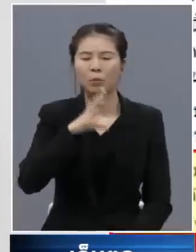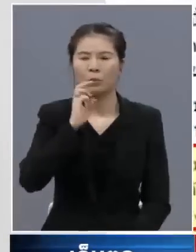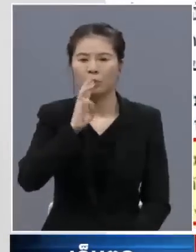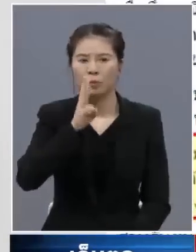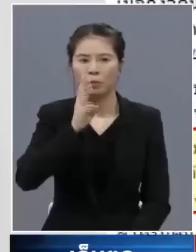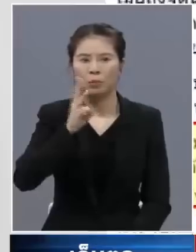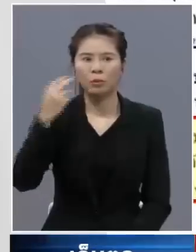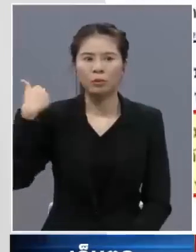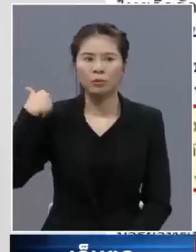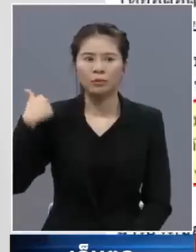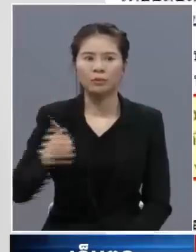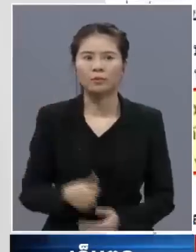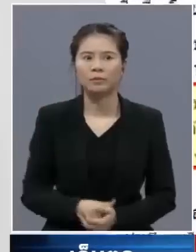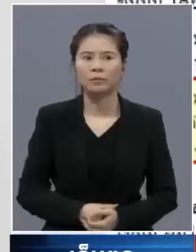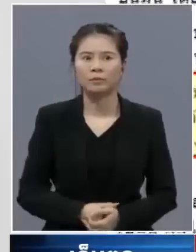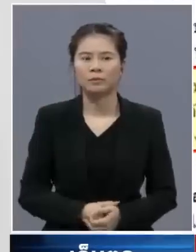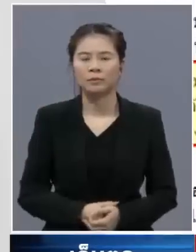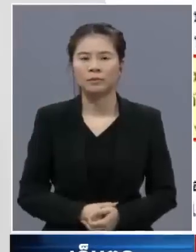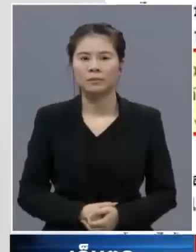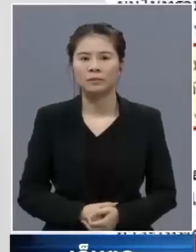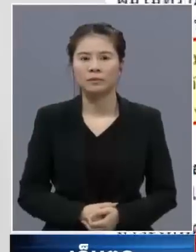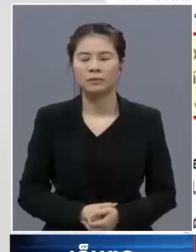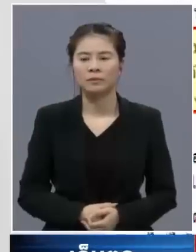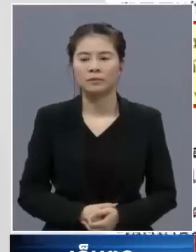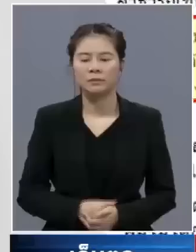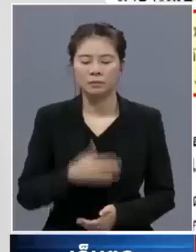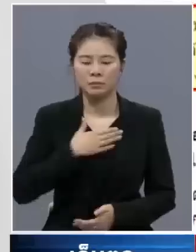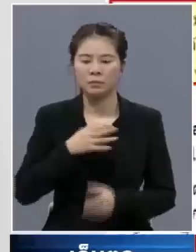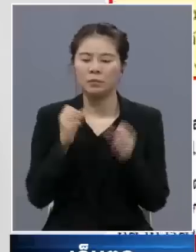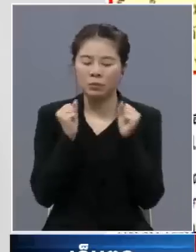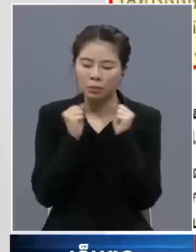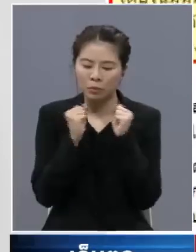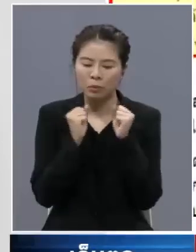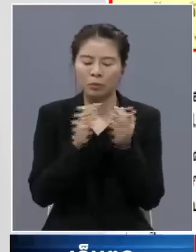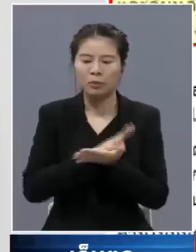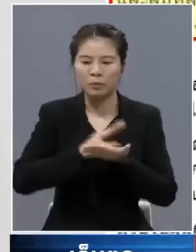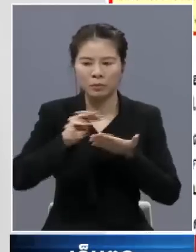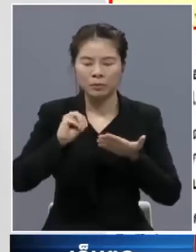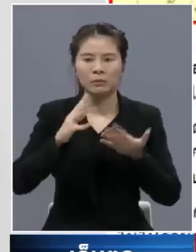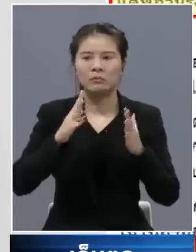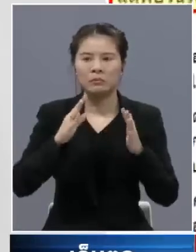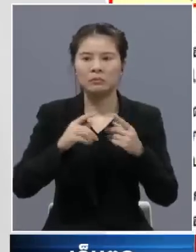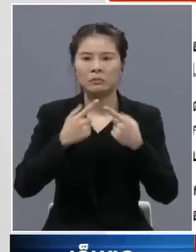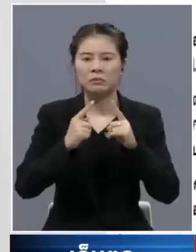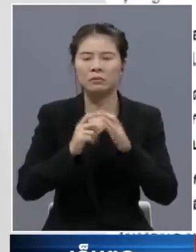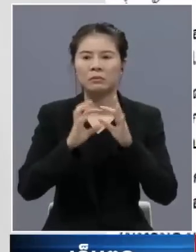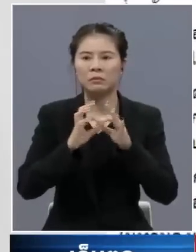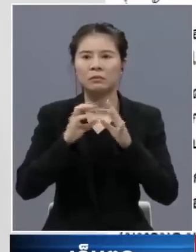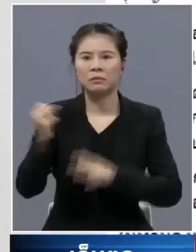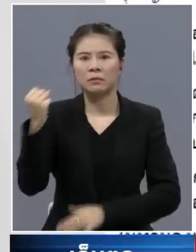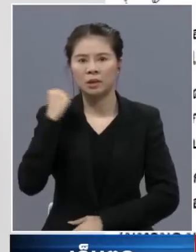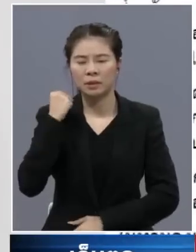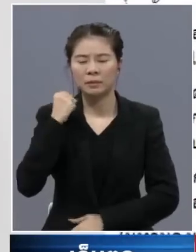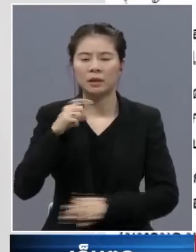แบบนี้แล้วก็ทิ้งท้ายแบบนี้ครับว่าผมไม่ได้กลัวการเสียมารยาทมากไปกว่าการกลัวการสืบทอดอำนาจของเผด็จ